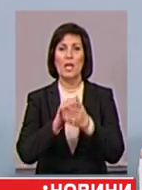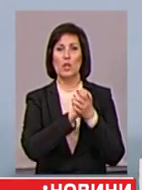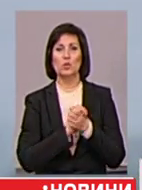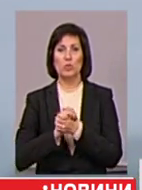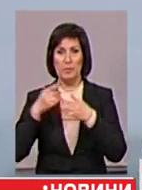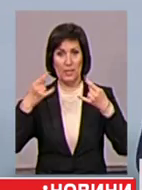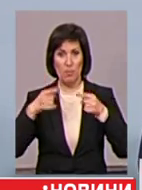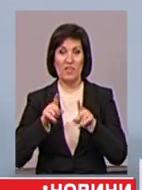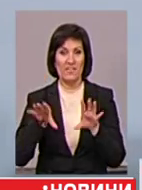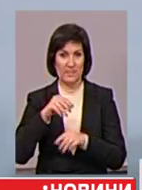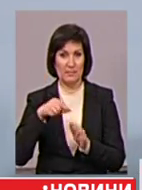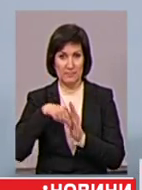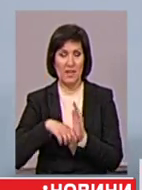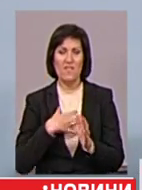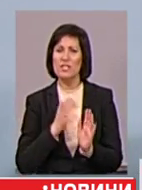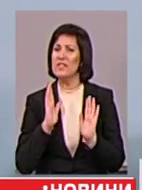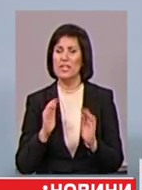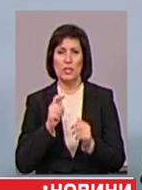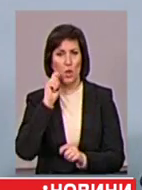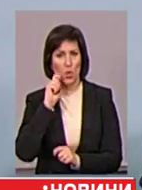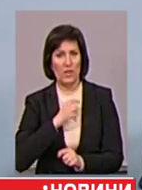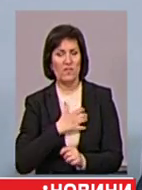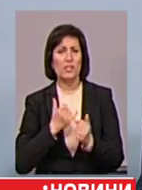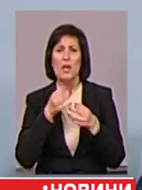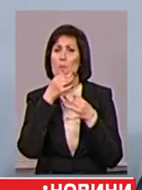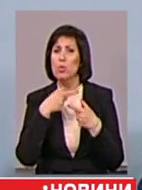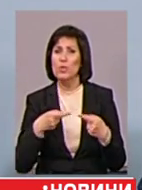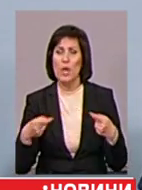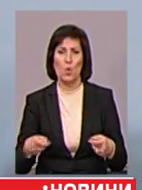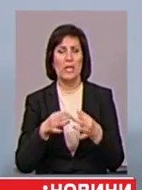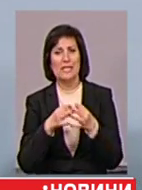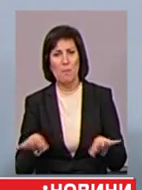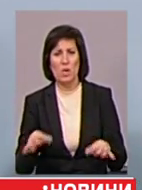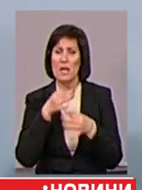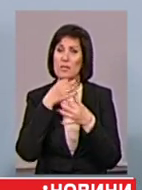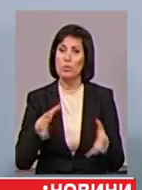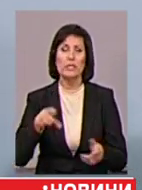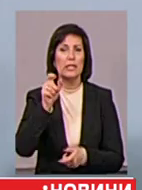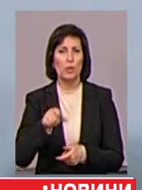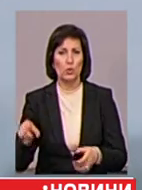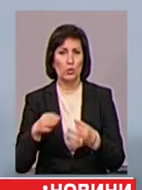Суспільний мовник, як усі тут зазначили, важливий не лише для України, він важливий для будь-якої демократії, для будь-яких людей.